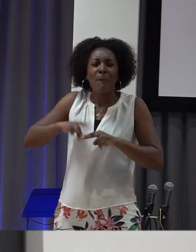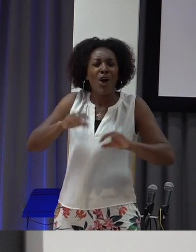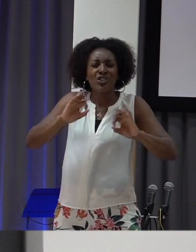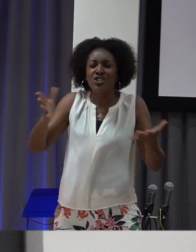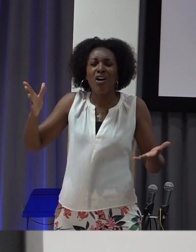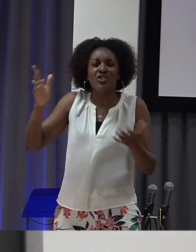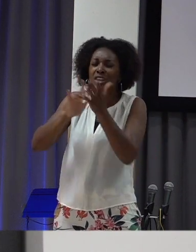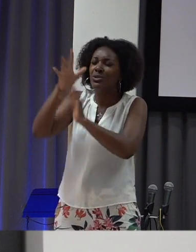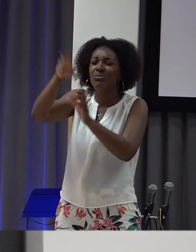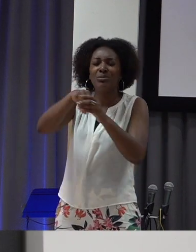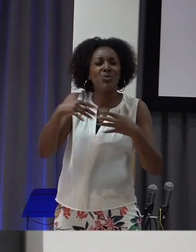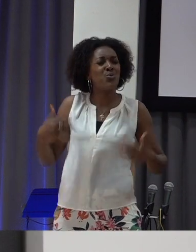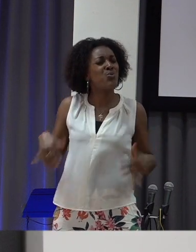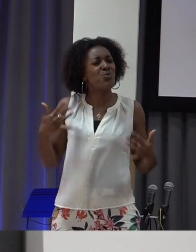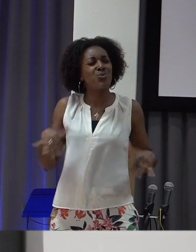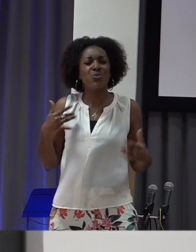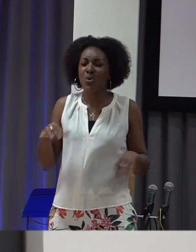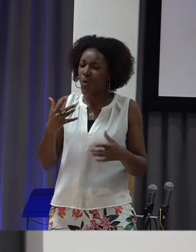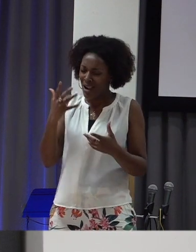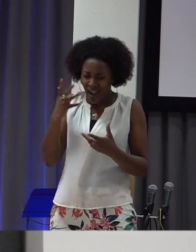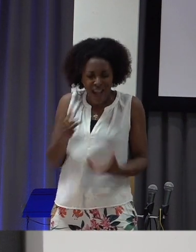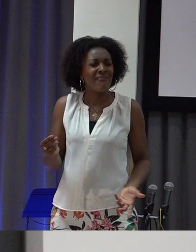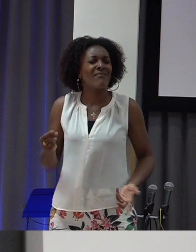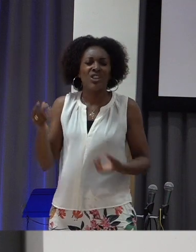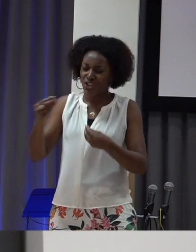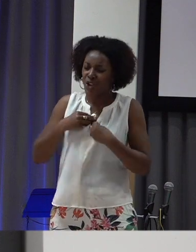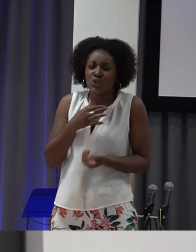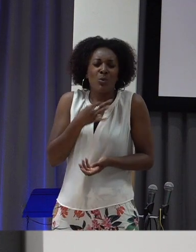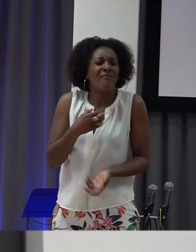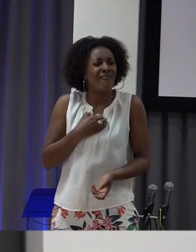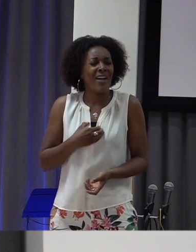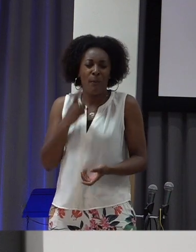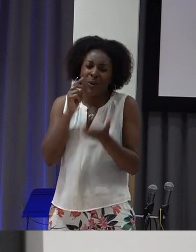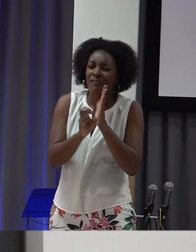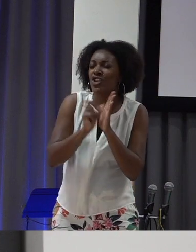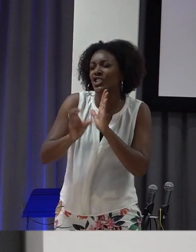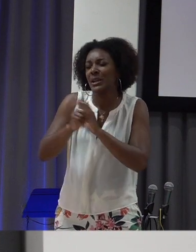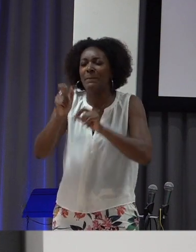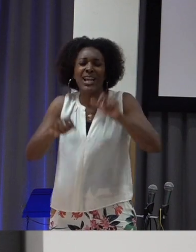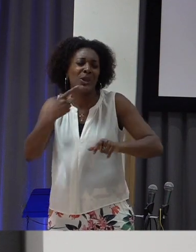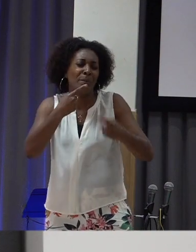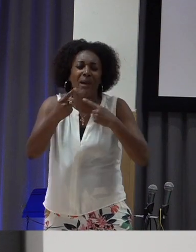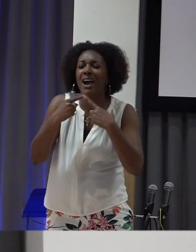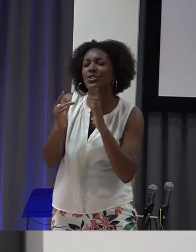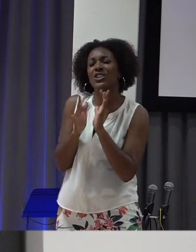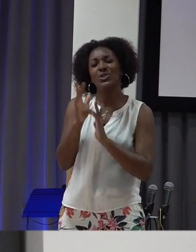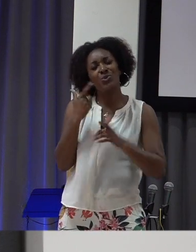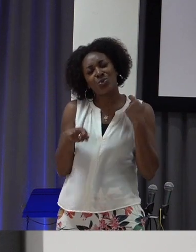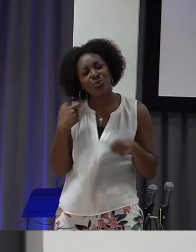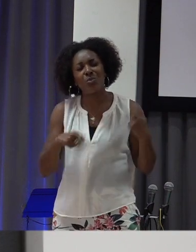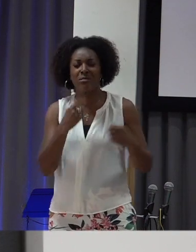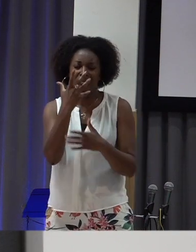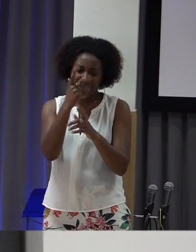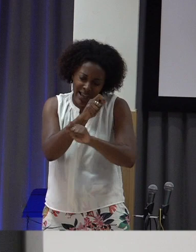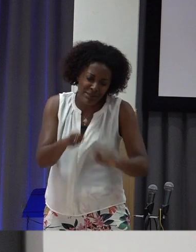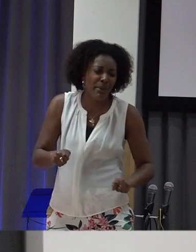et soif, Seigneur, d'évangéliser notre vieux Paris. Seigneur, qu'il y ait là des hommes et des femmes, des jeunes et des moins